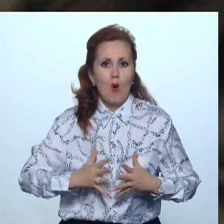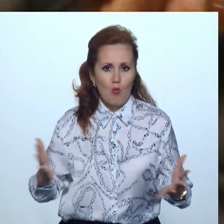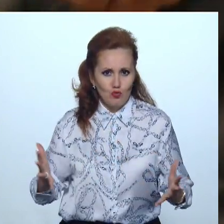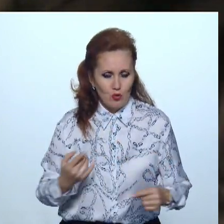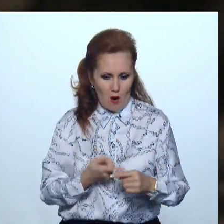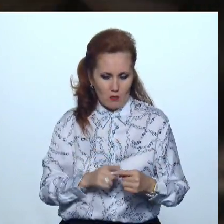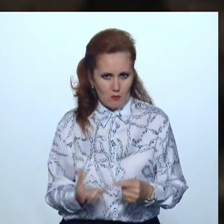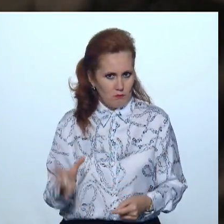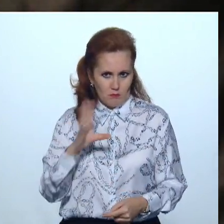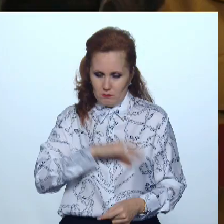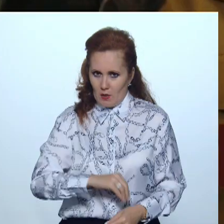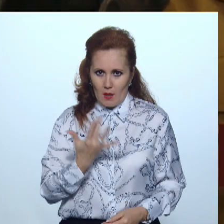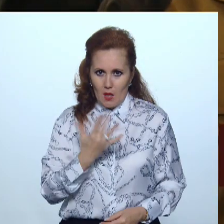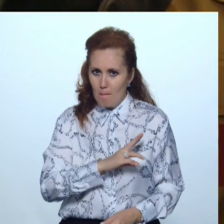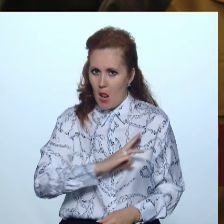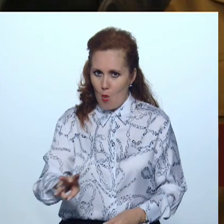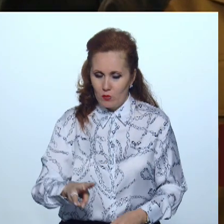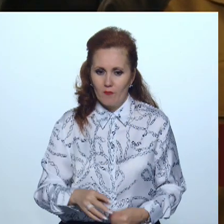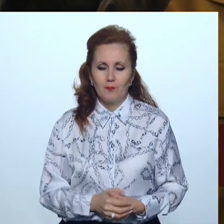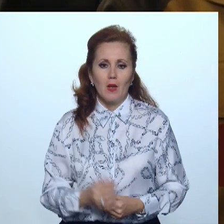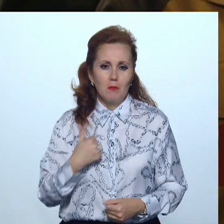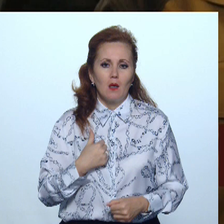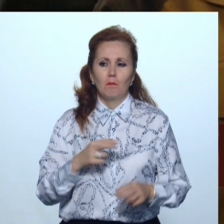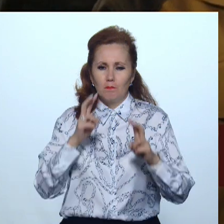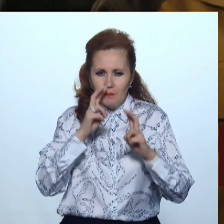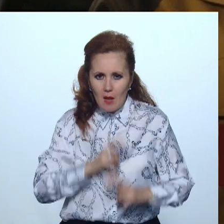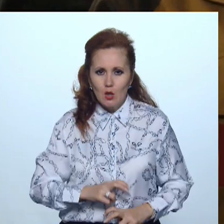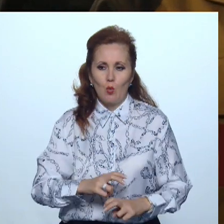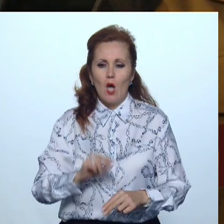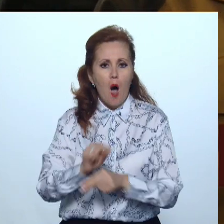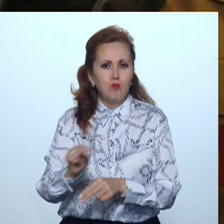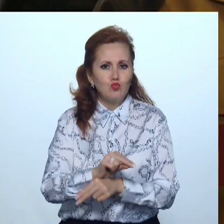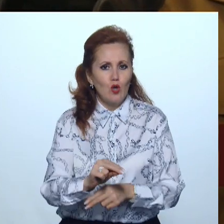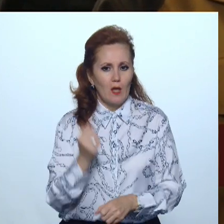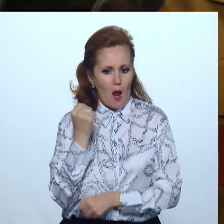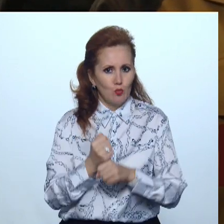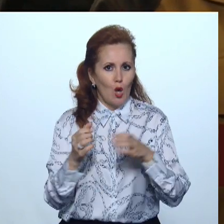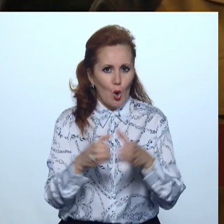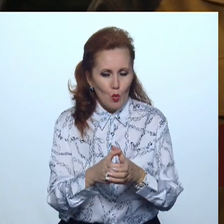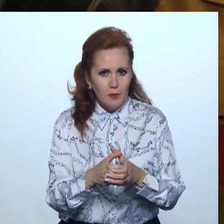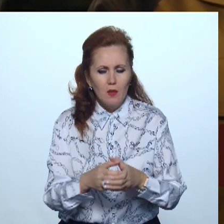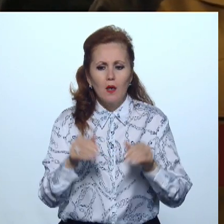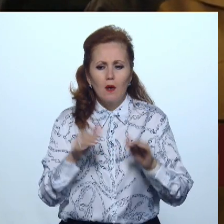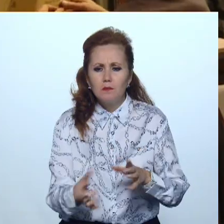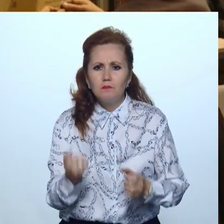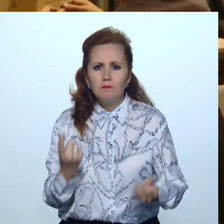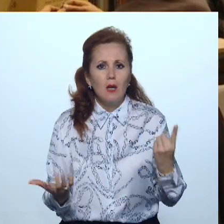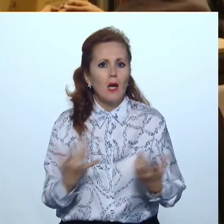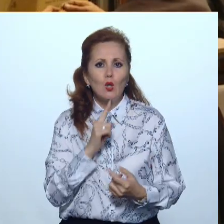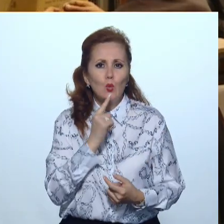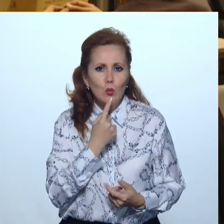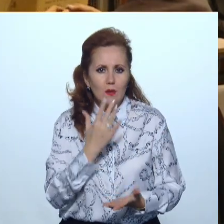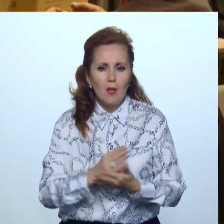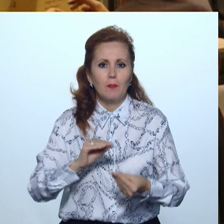выручке. Провели диагностику, также проводили обучение рабочей группы, определяли, какие проблемы, какие трудности есть в